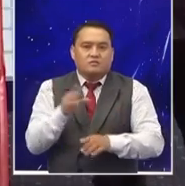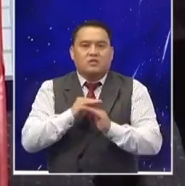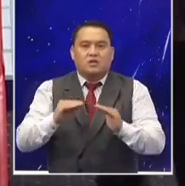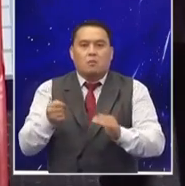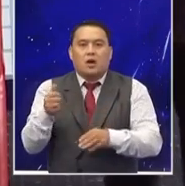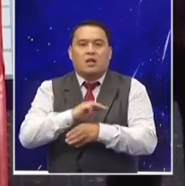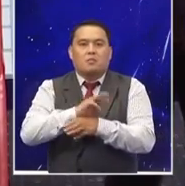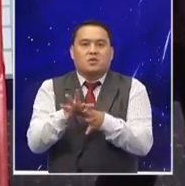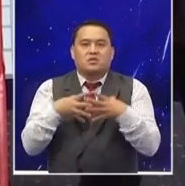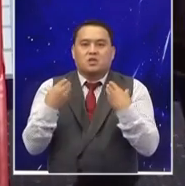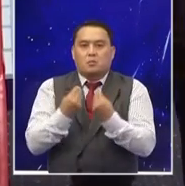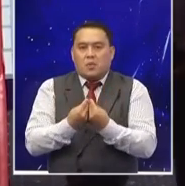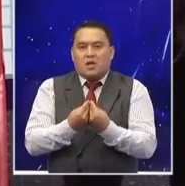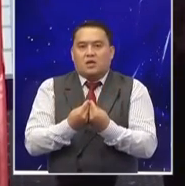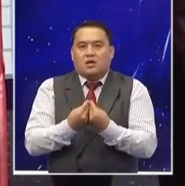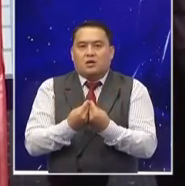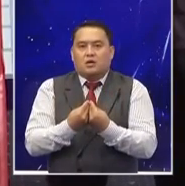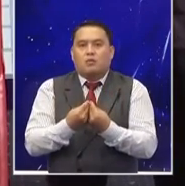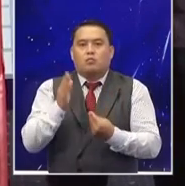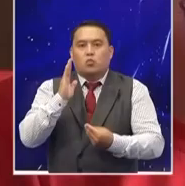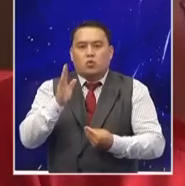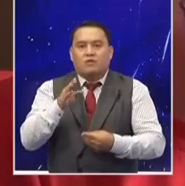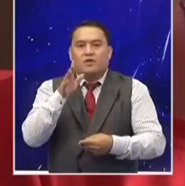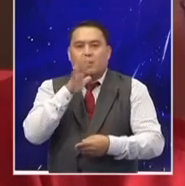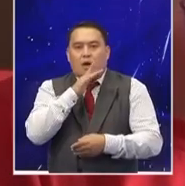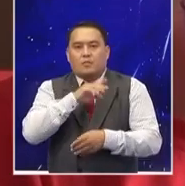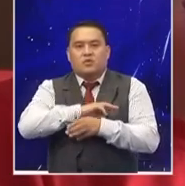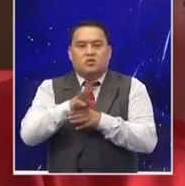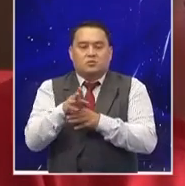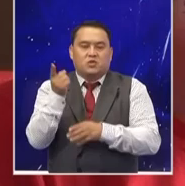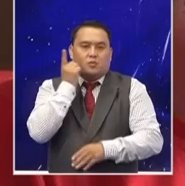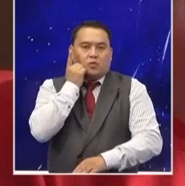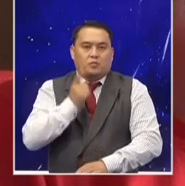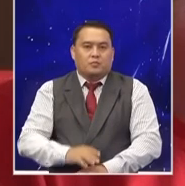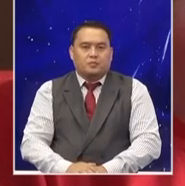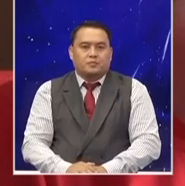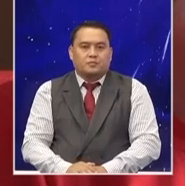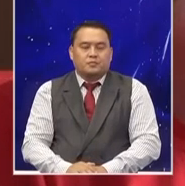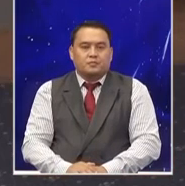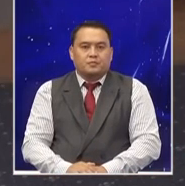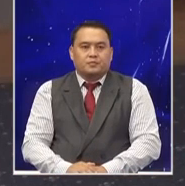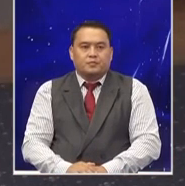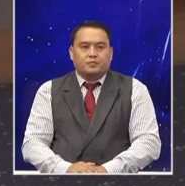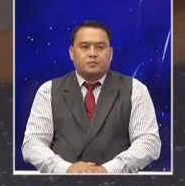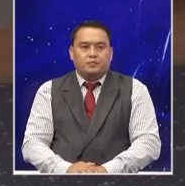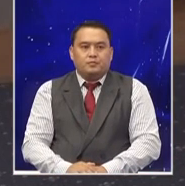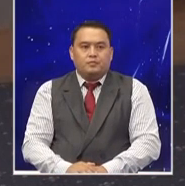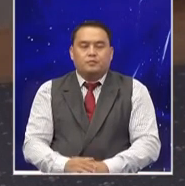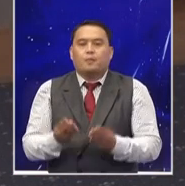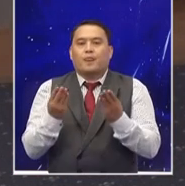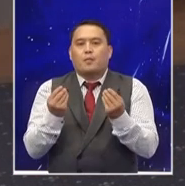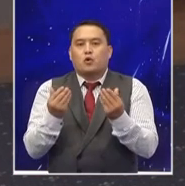из малообеспеченных и многодетных семей в самое ближайшее время будут обеспечены гаджетами бюджетом